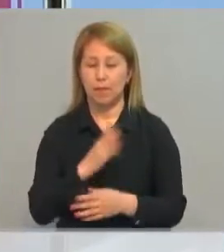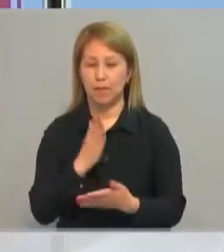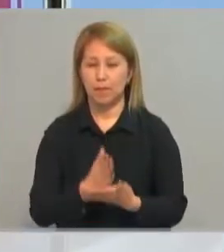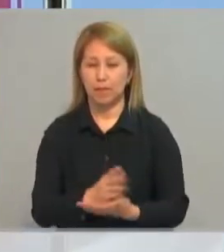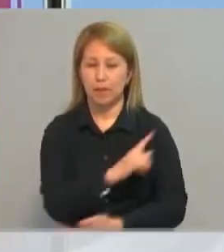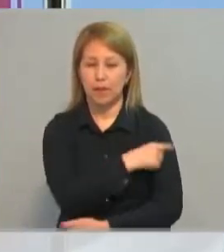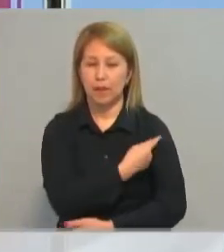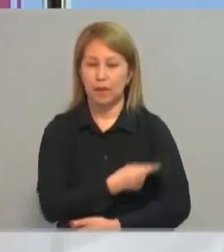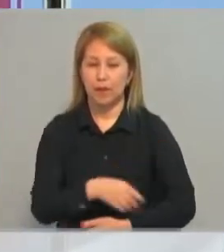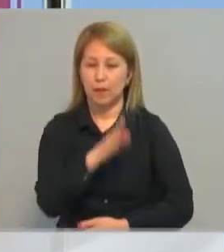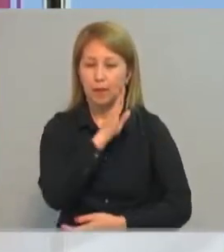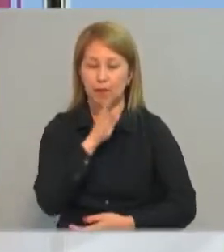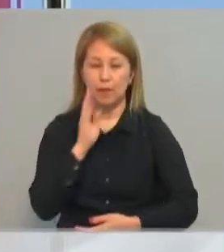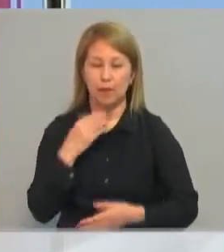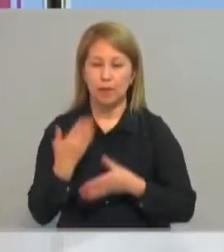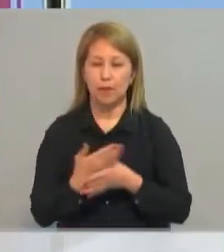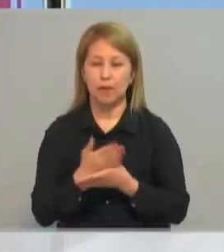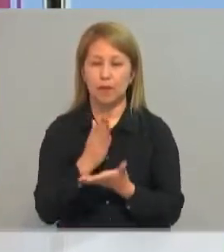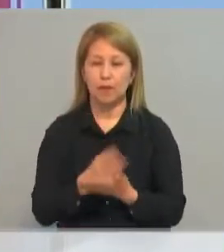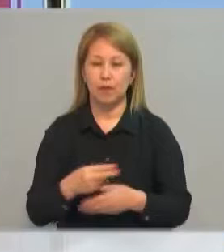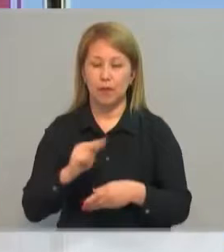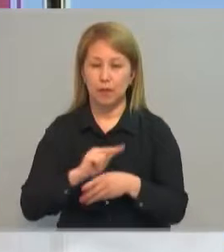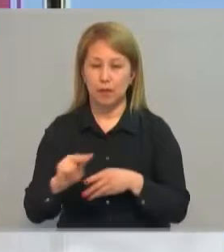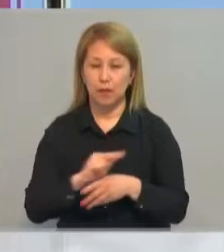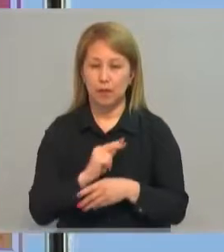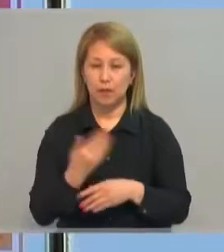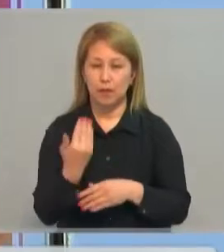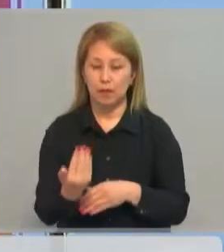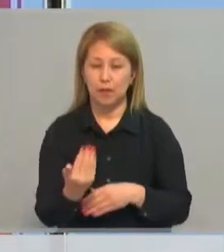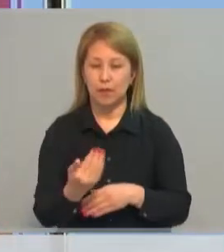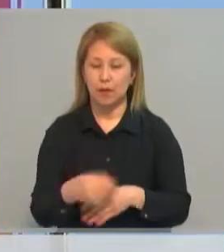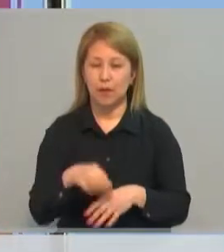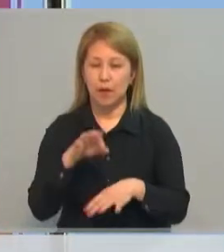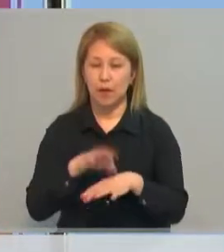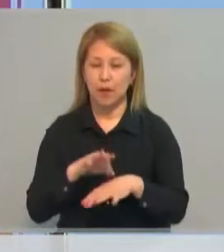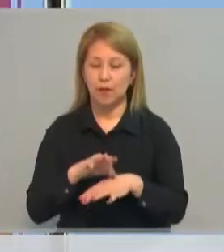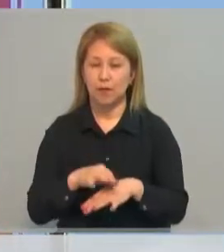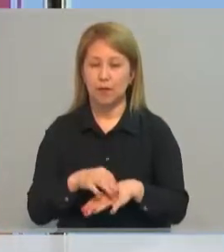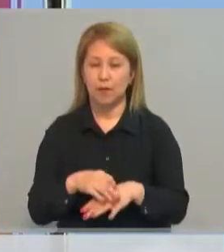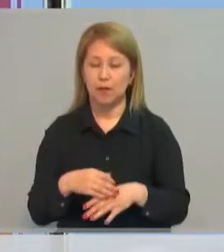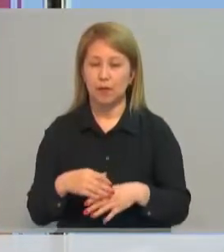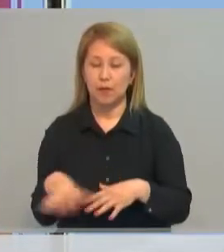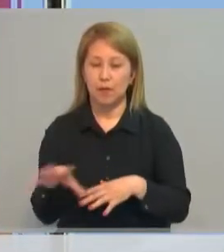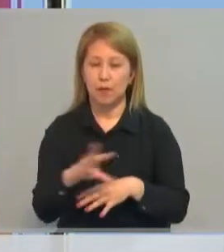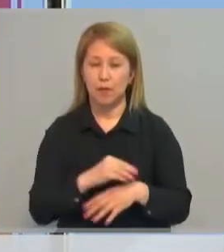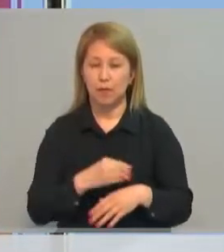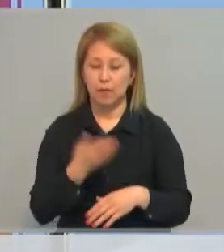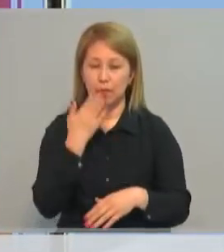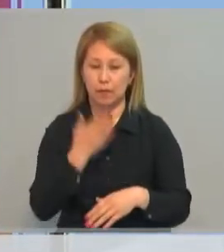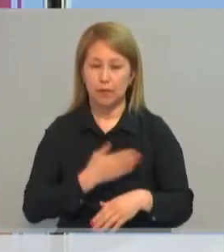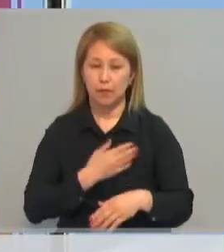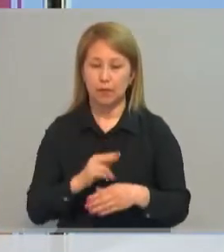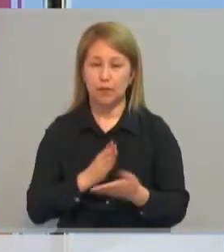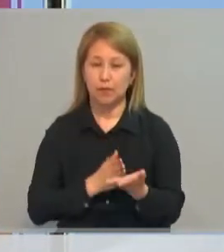должны принимать участие все без исключения. Не последняя роль в выполнении этой задачи отведена нашему многочисленному, трудолюбивому и, как